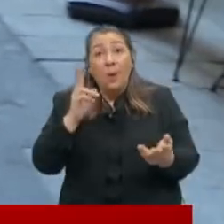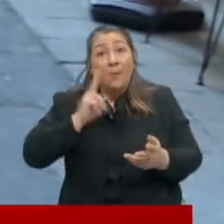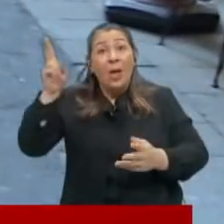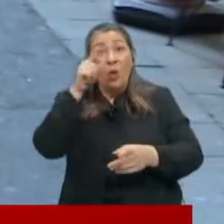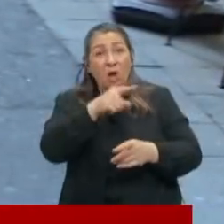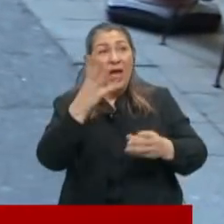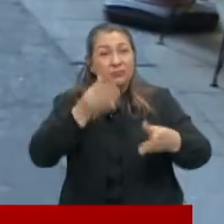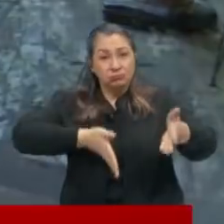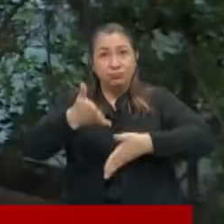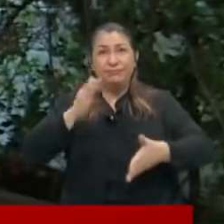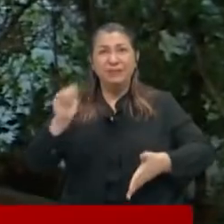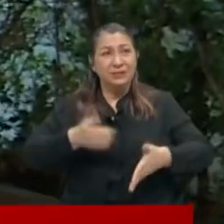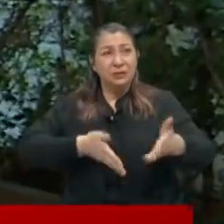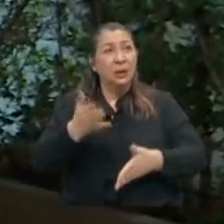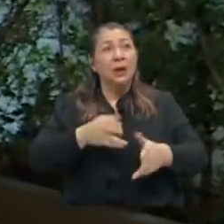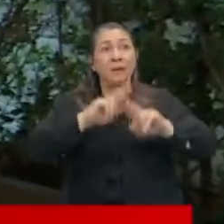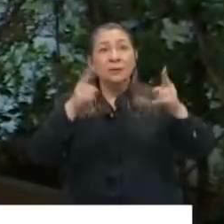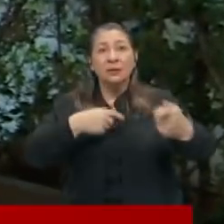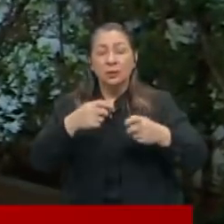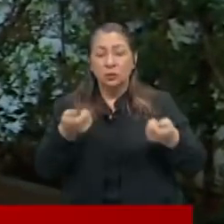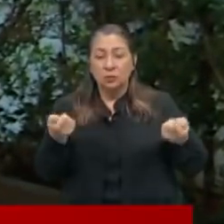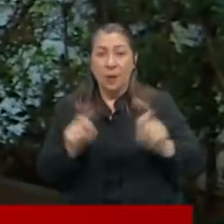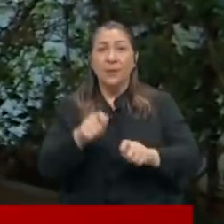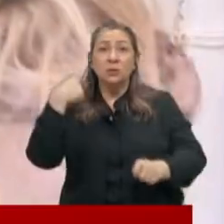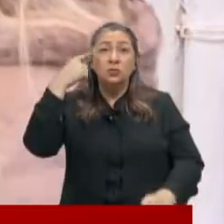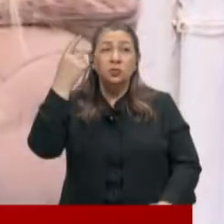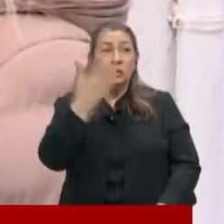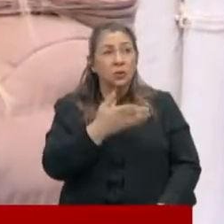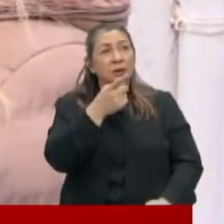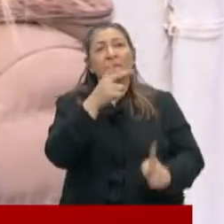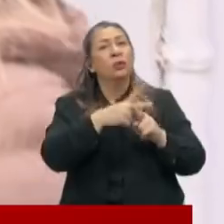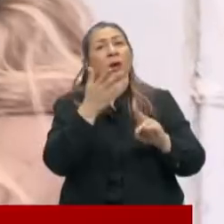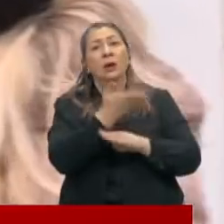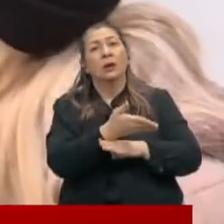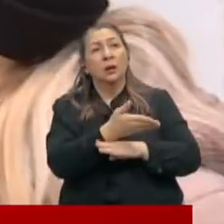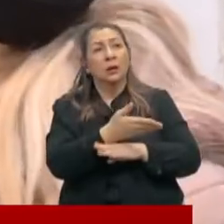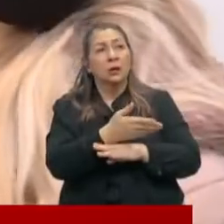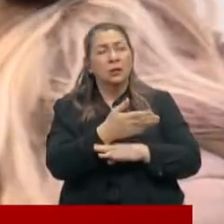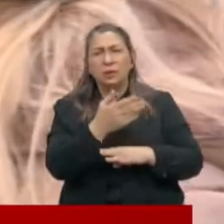Beyoğlu'nun en işlek sokağında esnaf kepenk kapatmaya hazırlanıyor. Size ne kadar geldi fatura?